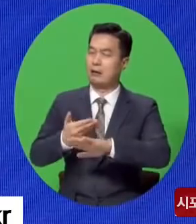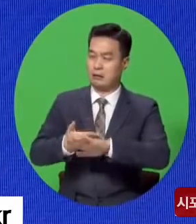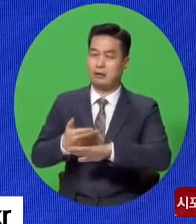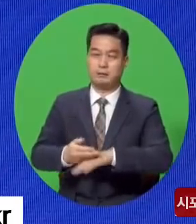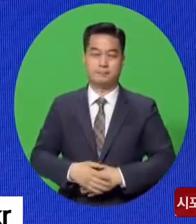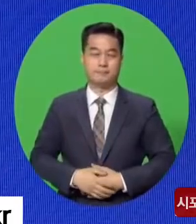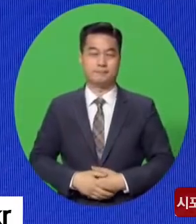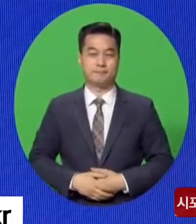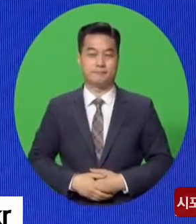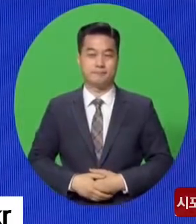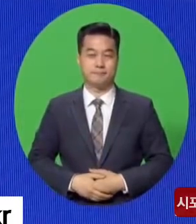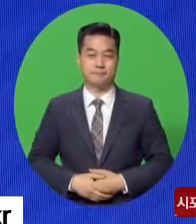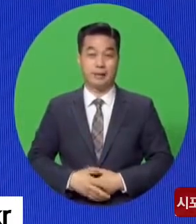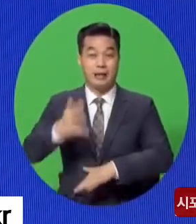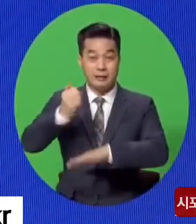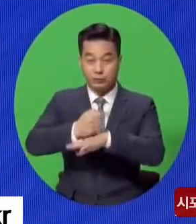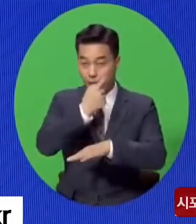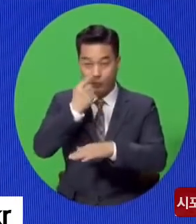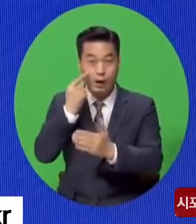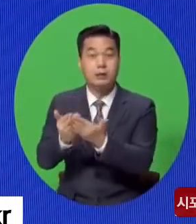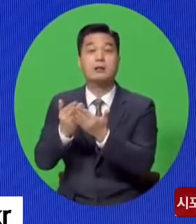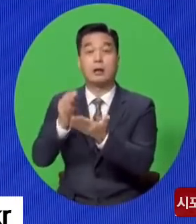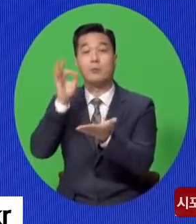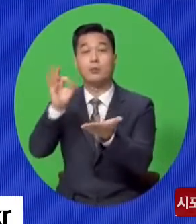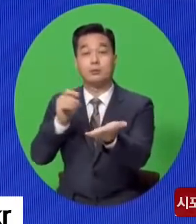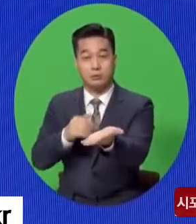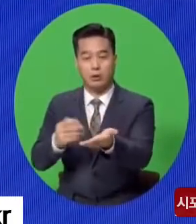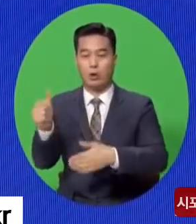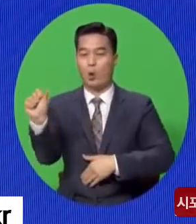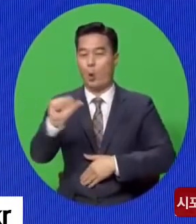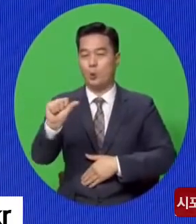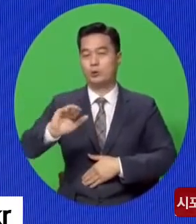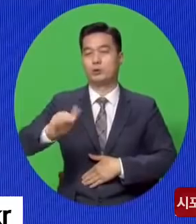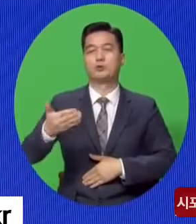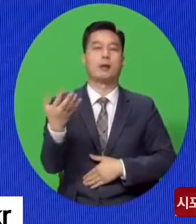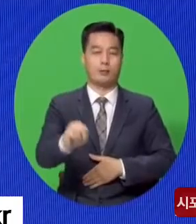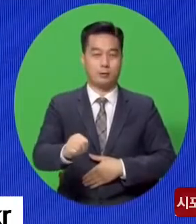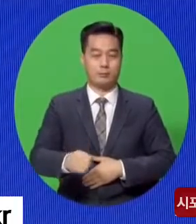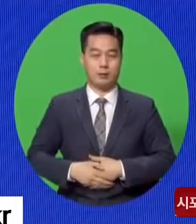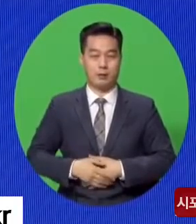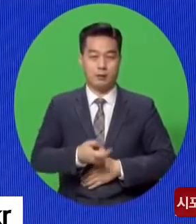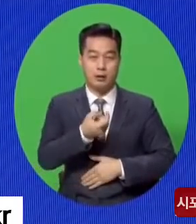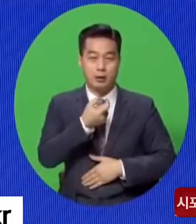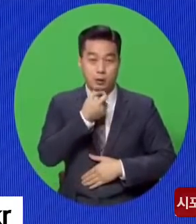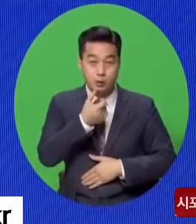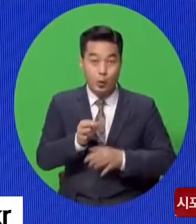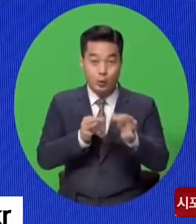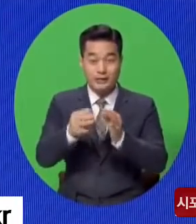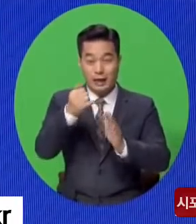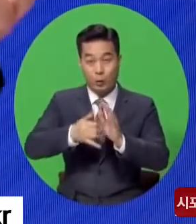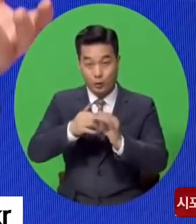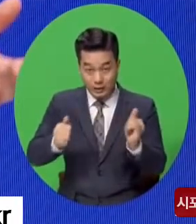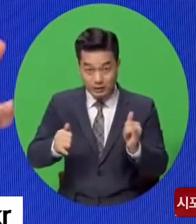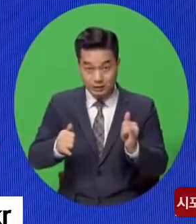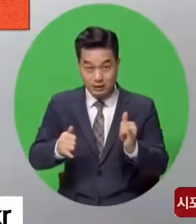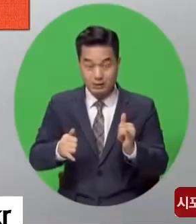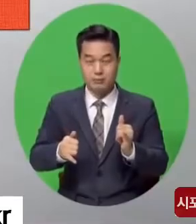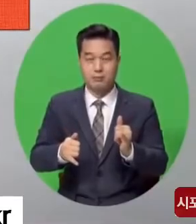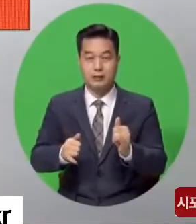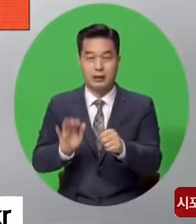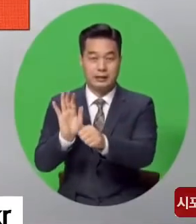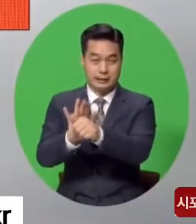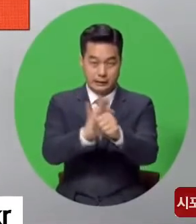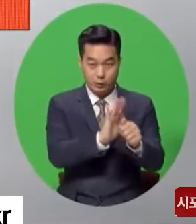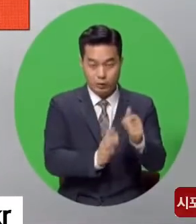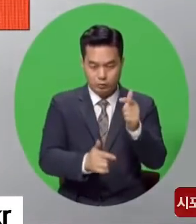말씀드립니다. 그거 나중에 확인해 보시죠. 5,900억입니다. 소상공인 뭐 예를 들어 지역화폐 추가로 한